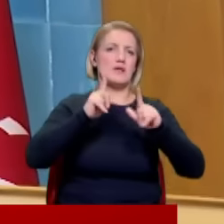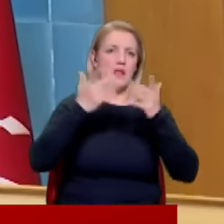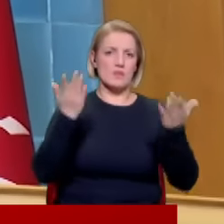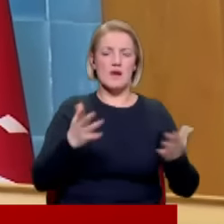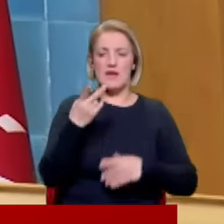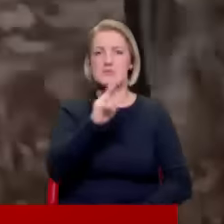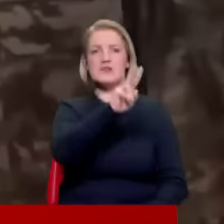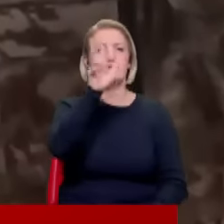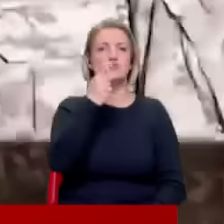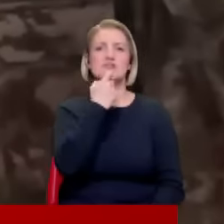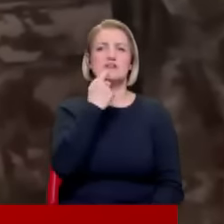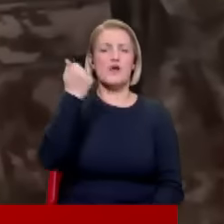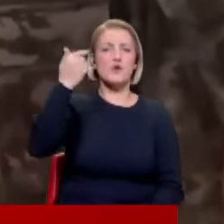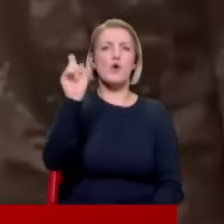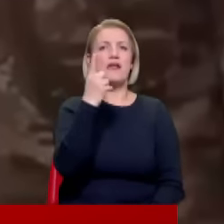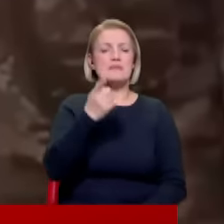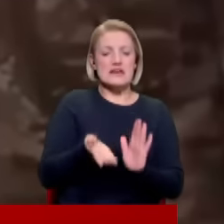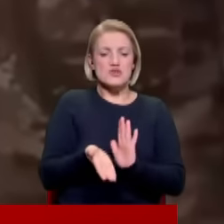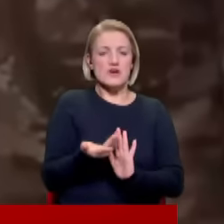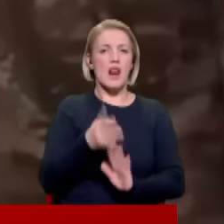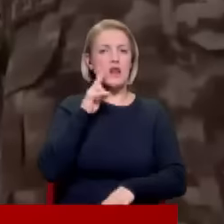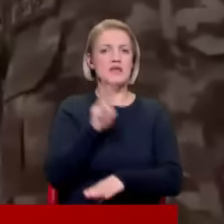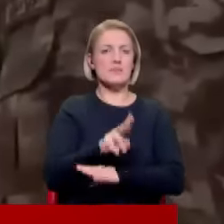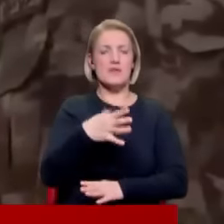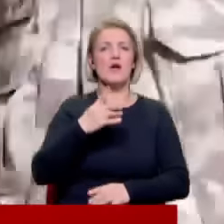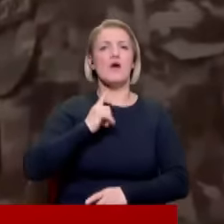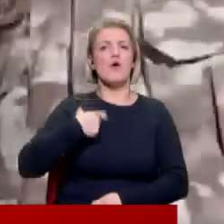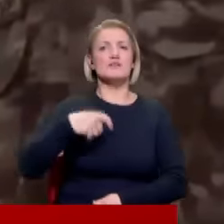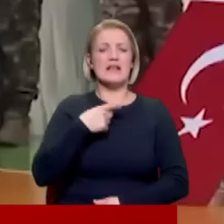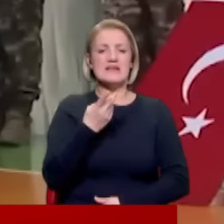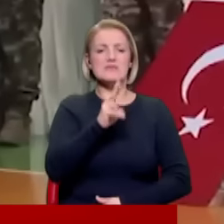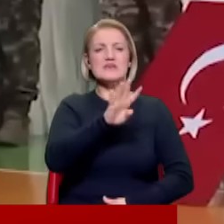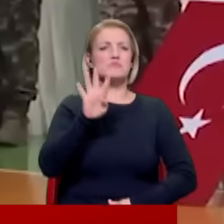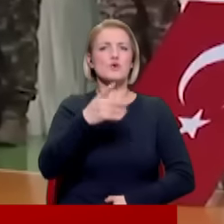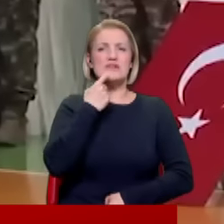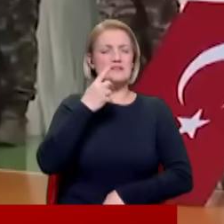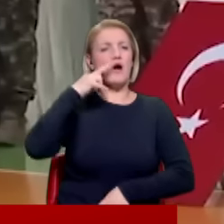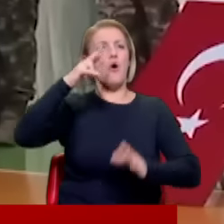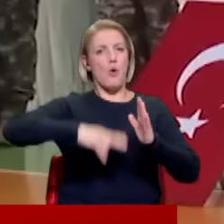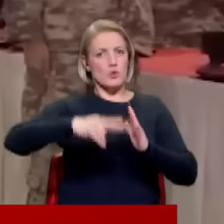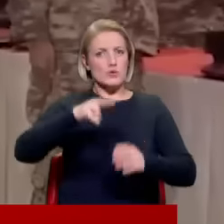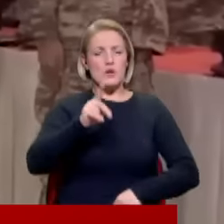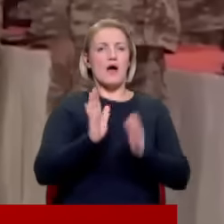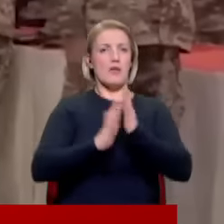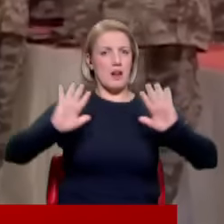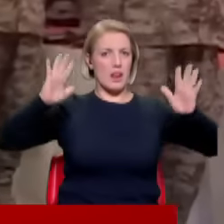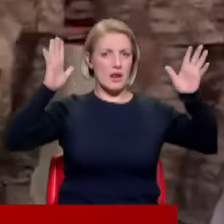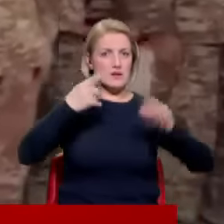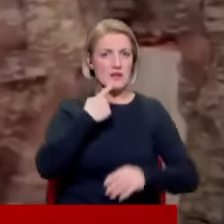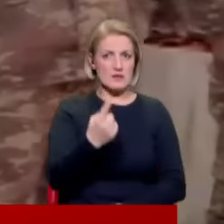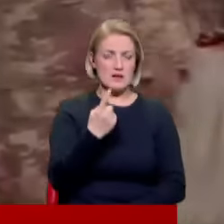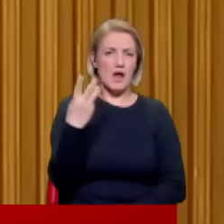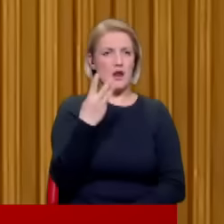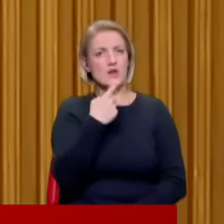mesajlarını. 2023 yılında yönetmelikten çıkarılan yemin özel kuvvetlerde 2024 yılında okutulduğunda alkışladınız dedi.